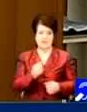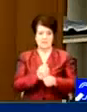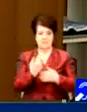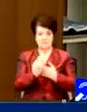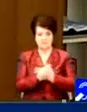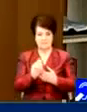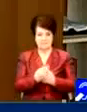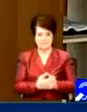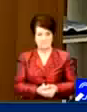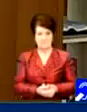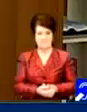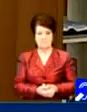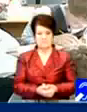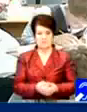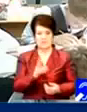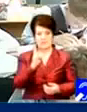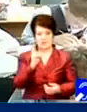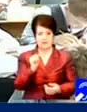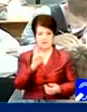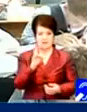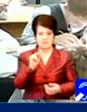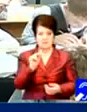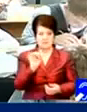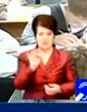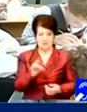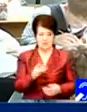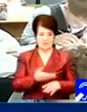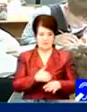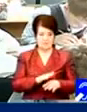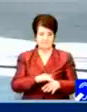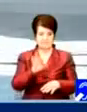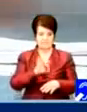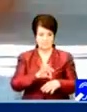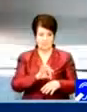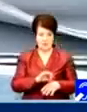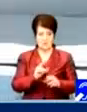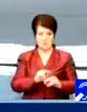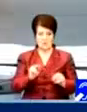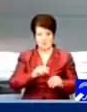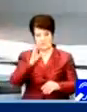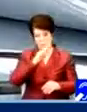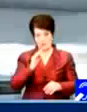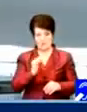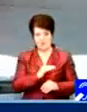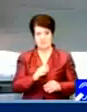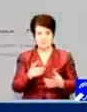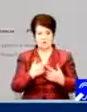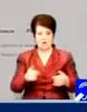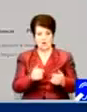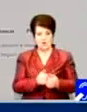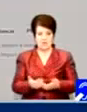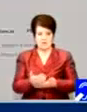față luptei cu cancerul. De când au aflat de cumplita boală, elevii, părinții, dar și profesorii au organizat mai multe evenimente